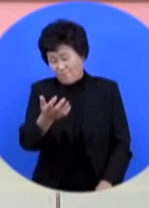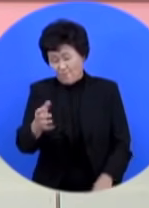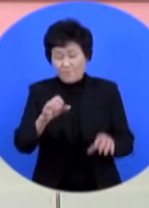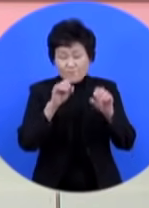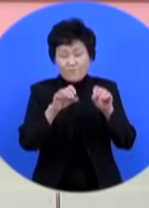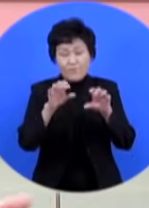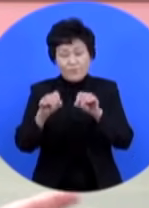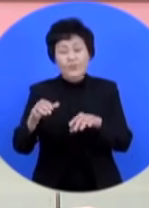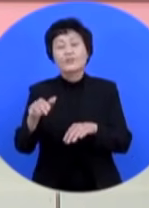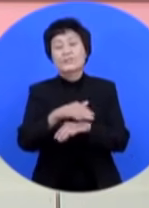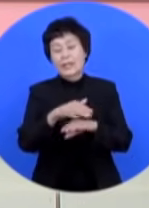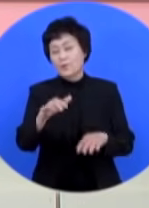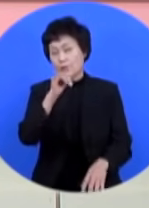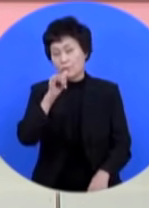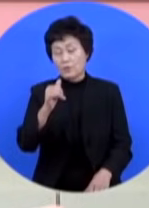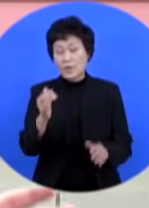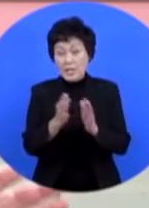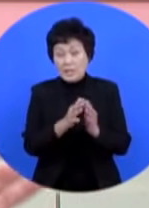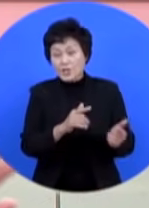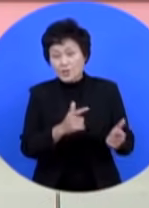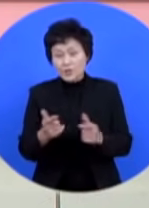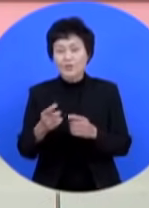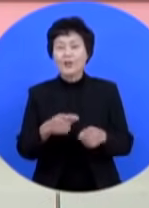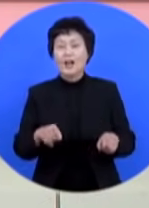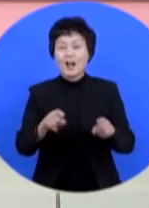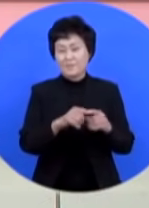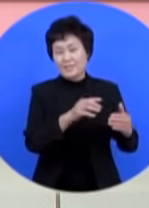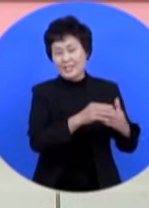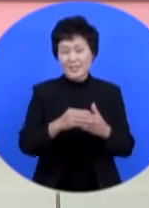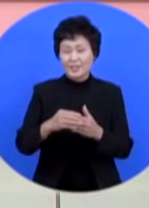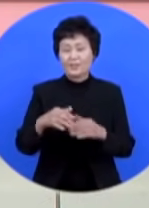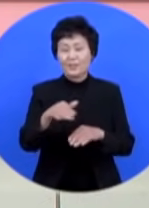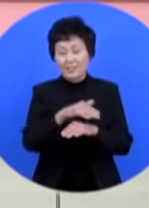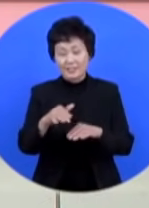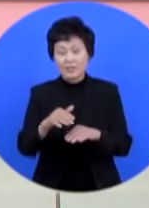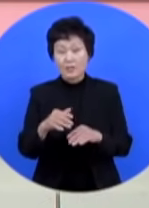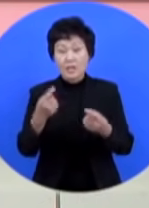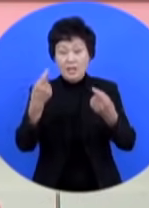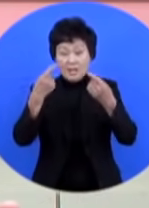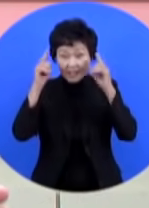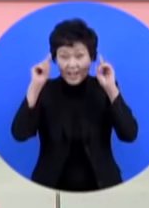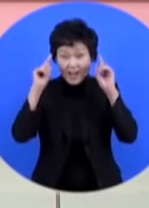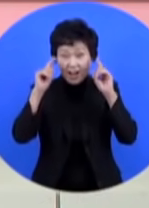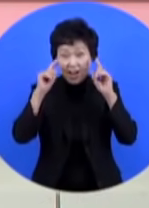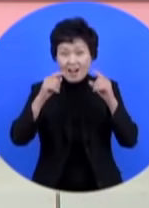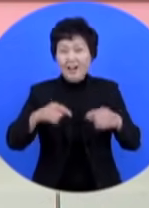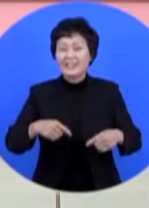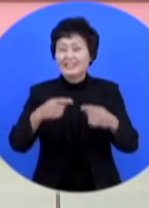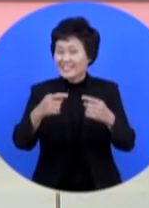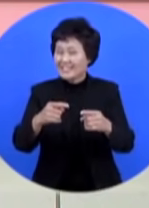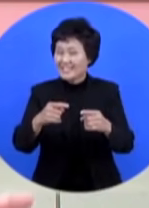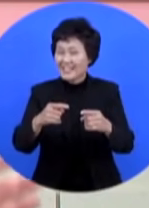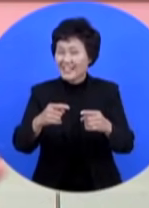들고요? 친구들을 데리고 다녔는데 좀 입시에 부담이 덜 되는 상고 다니는 친구들, 네, 네. 공고